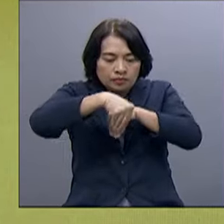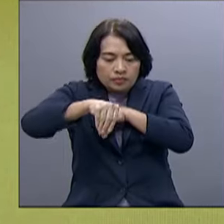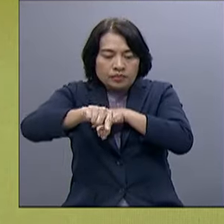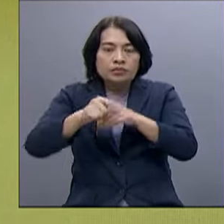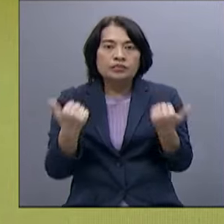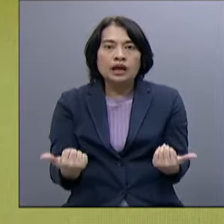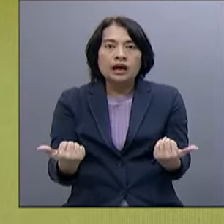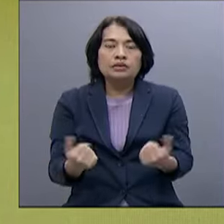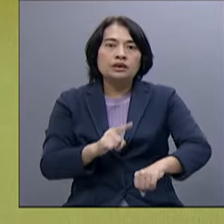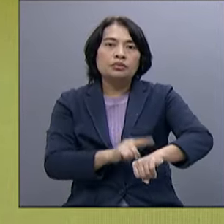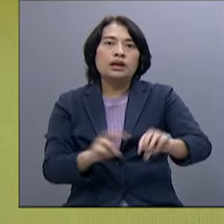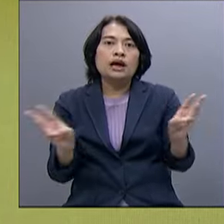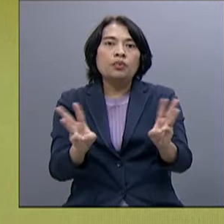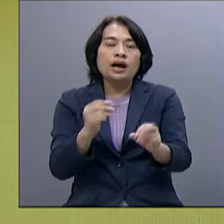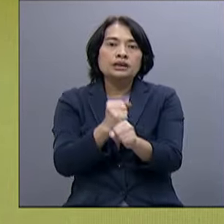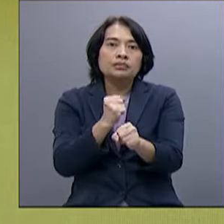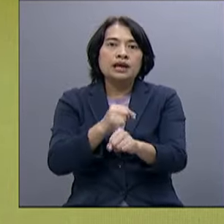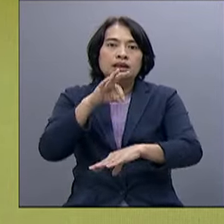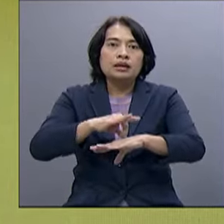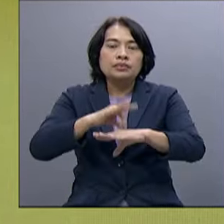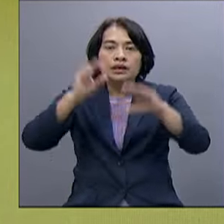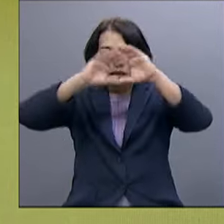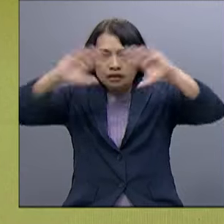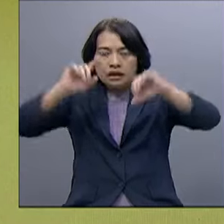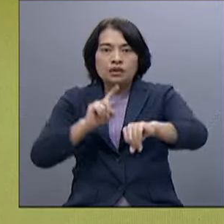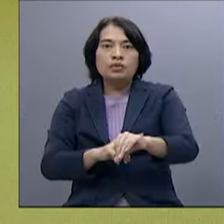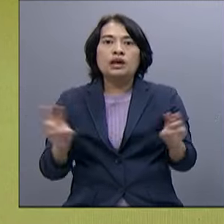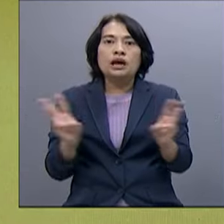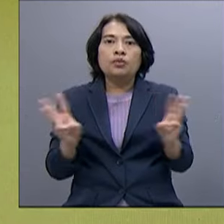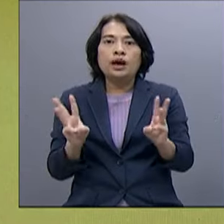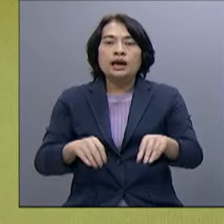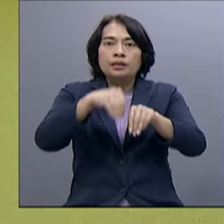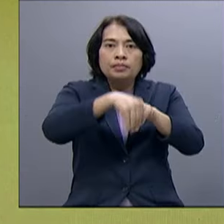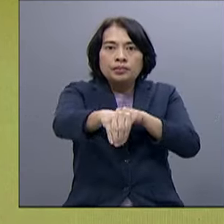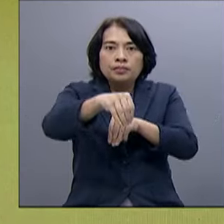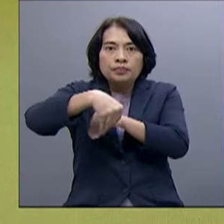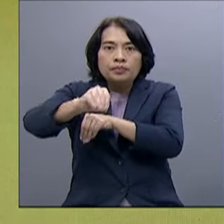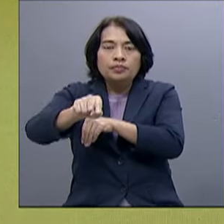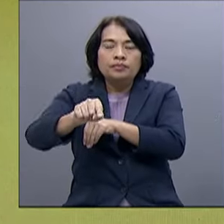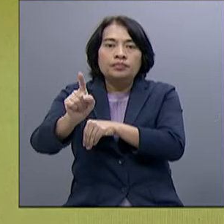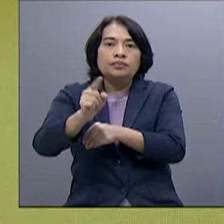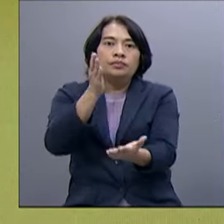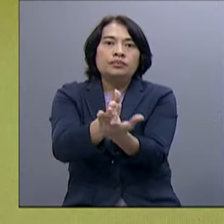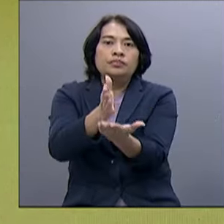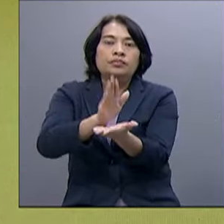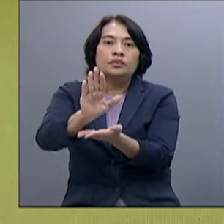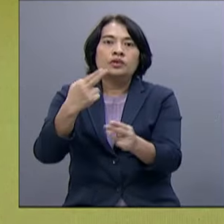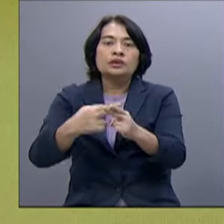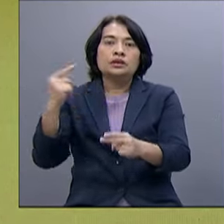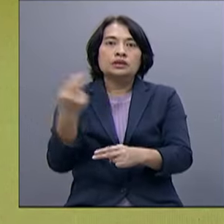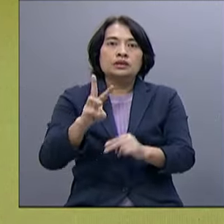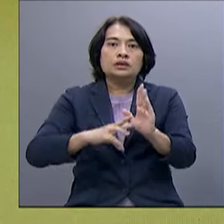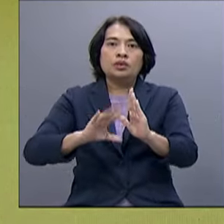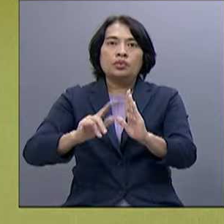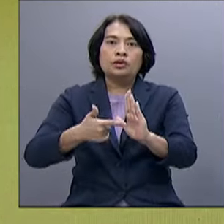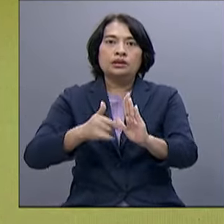างก็คือรับราชการเนี่ยแหละพอมีเวลาว่างก็เลยมาปลูกมะละกอนะคะคุณผู้ชมเป็นของคุณทวัชชัยอ่อนคำลุนค่ะจุด